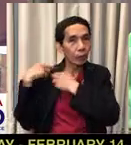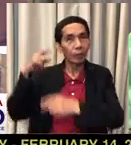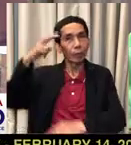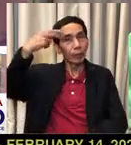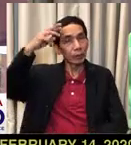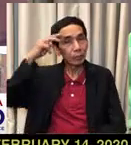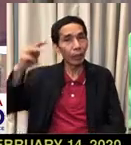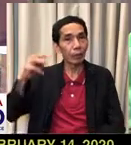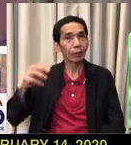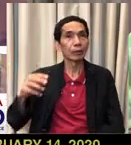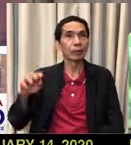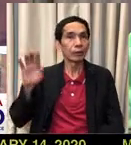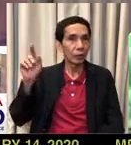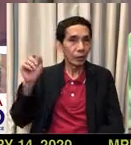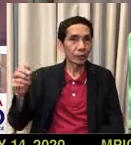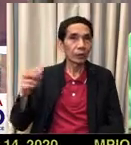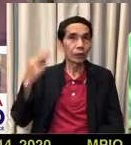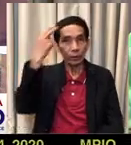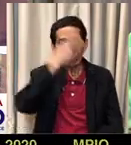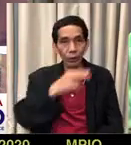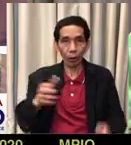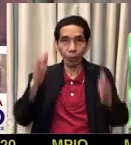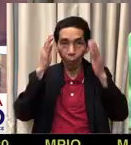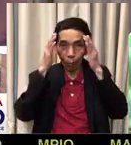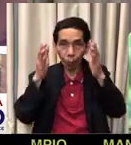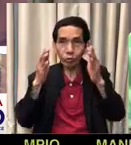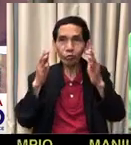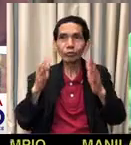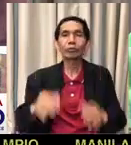Mayor. Kasi siya talaga nakatutok doon.